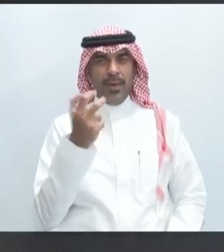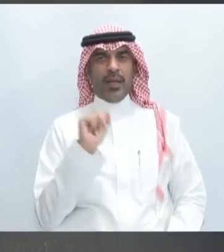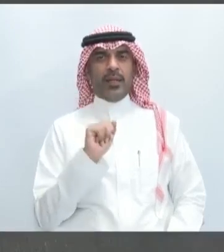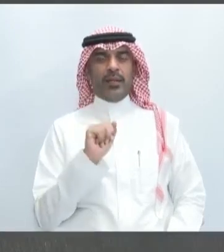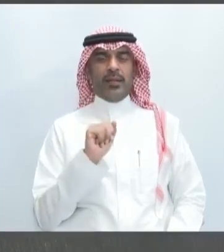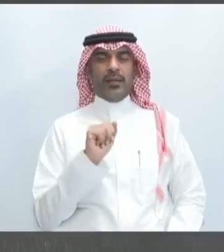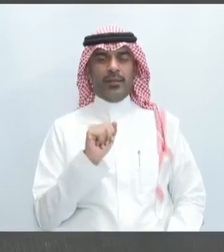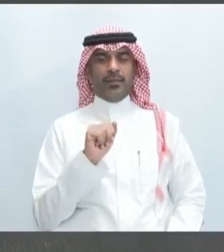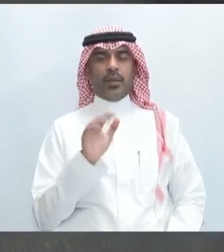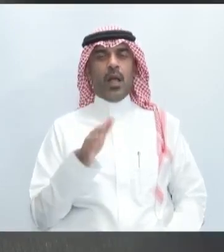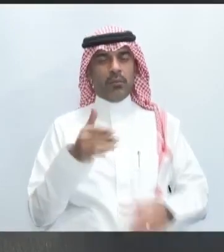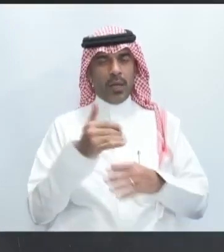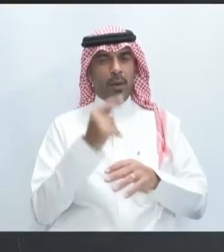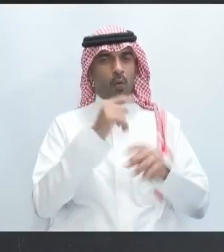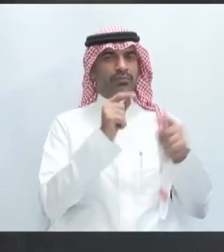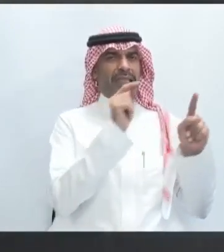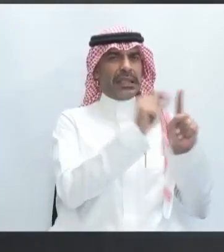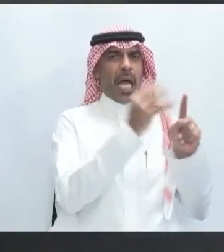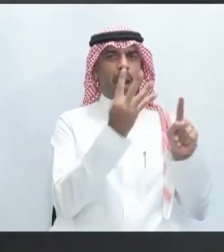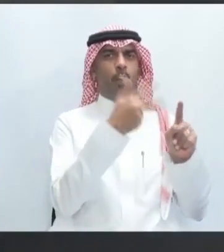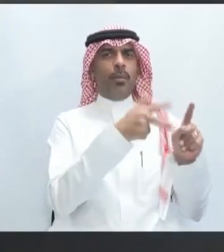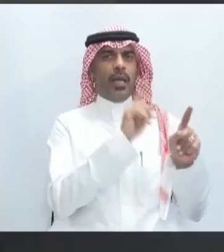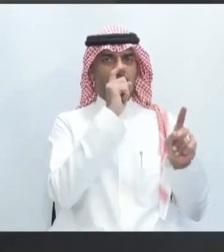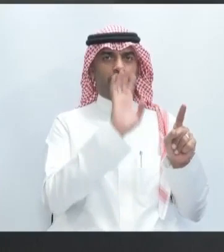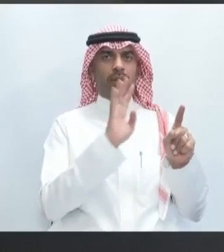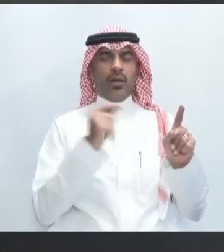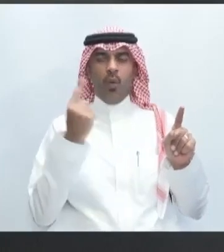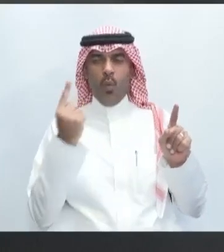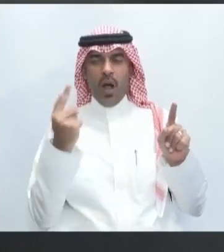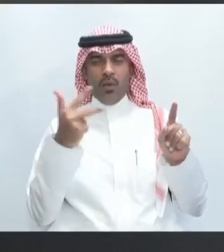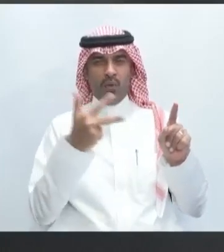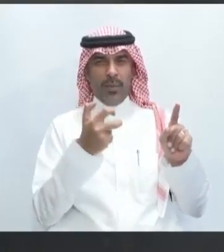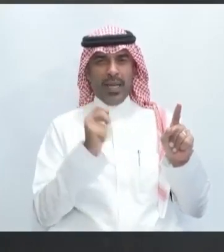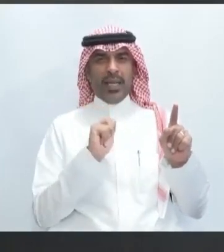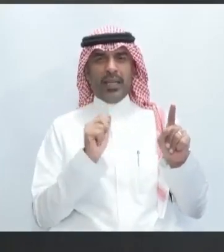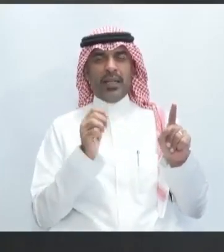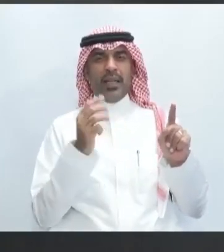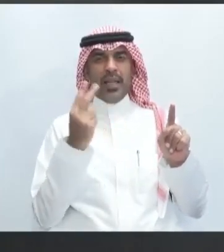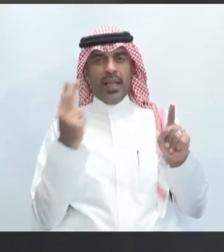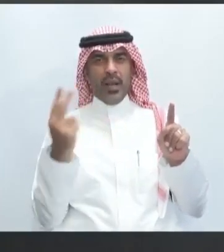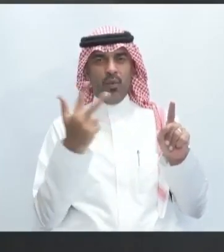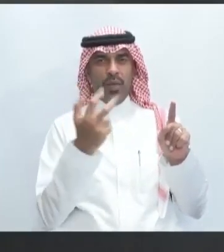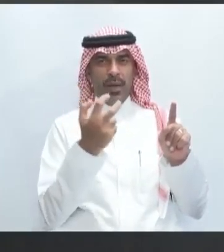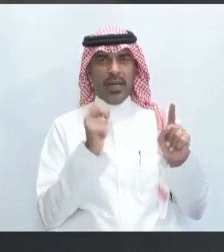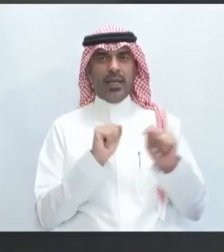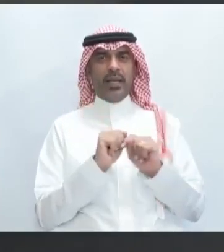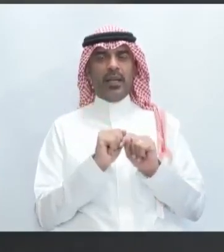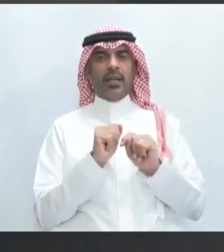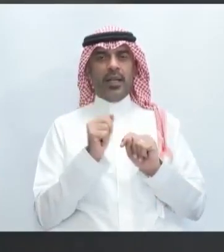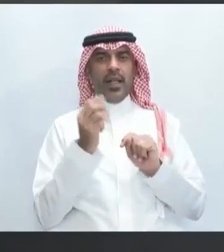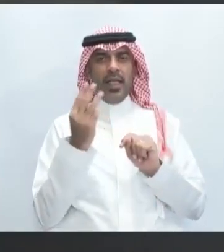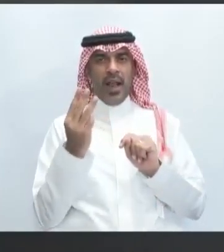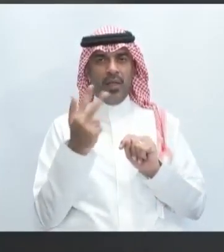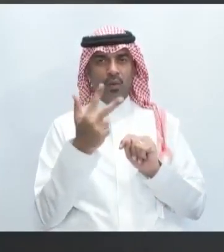اذا نكمل حتى نصل 84 واحد وثمانون اثنان وثمانون